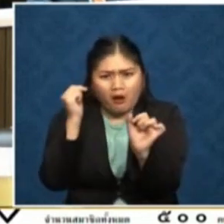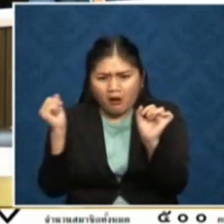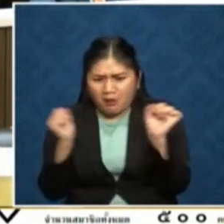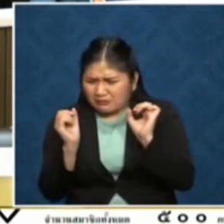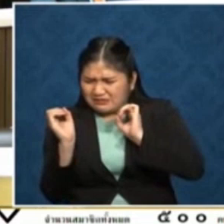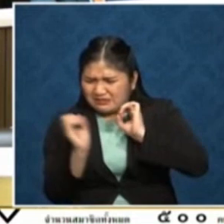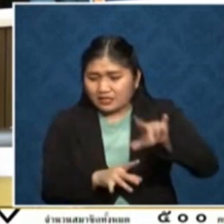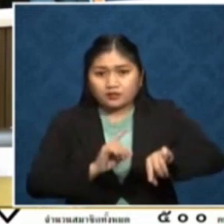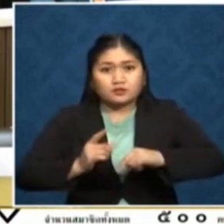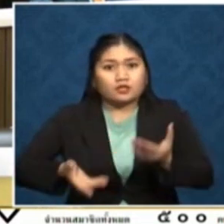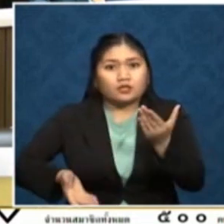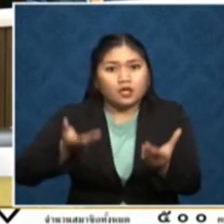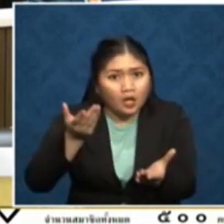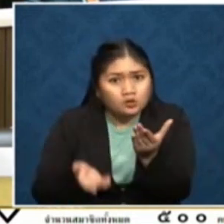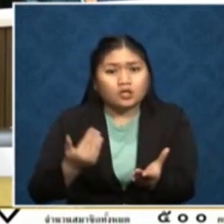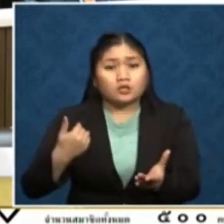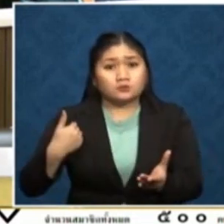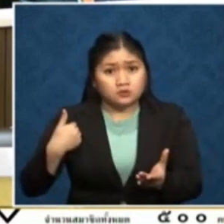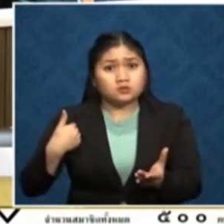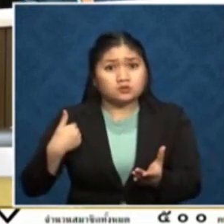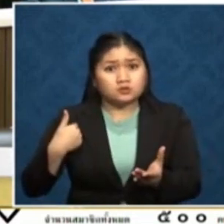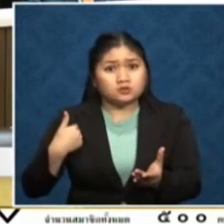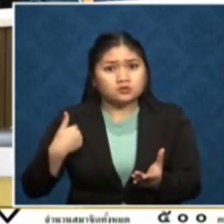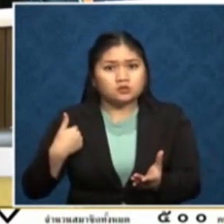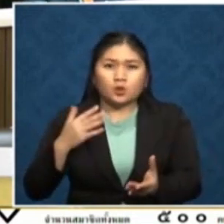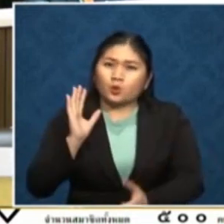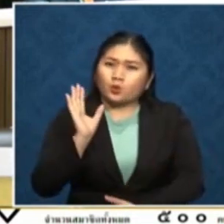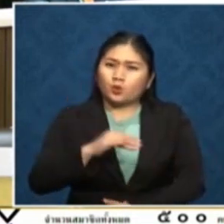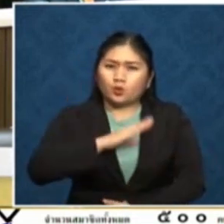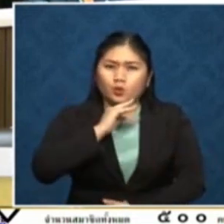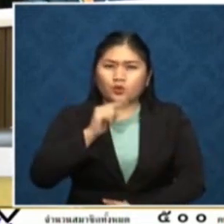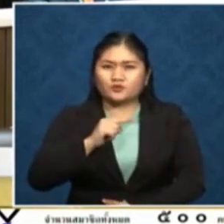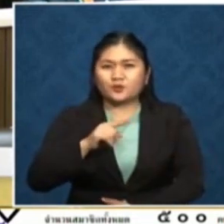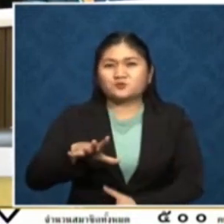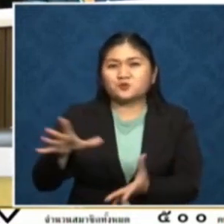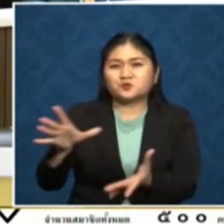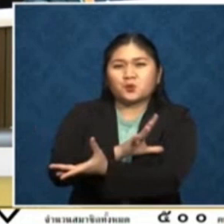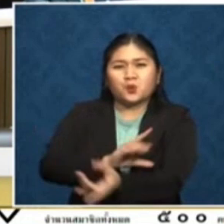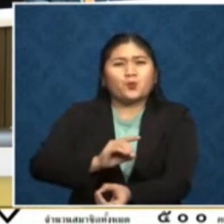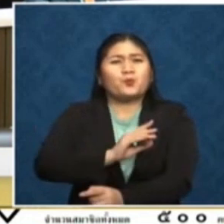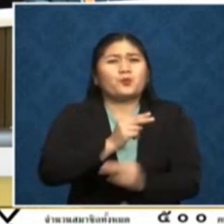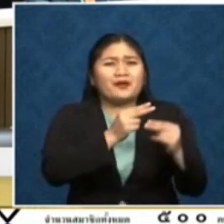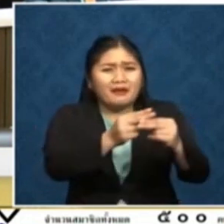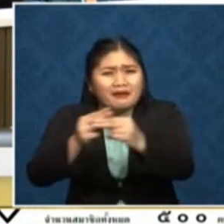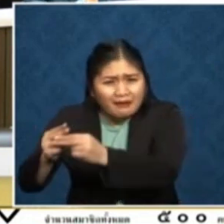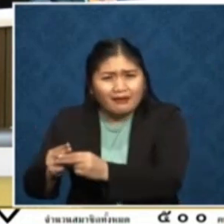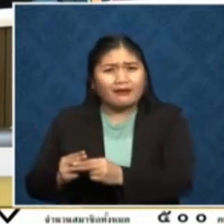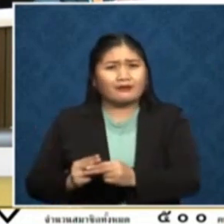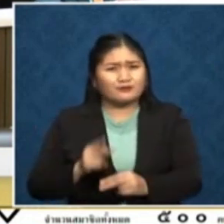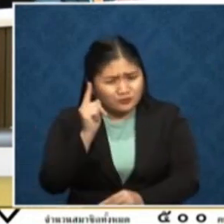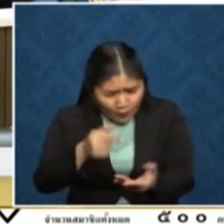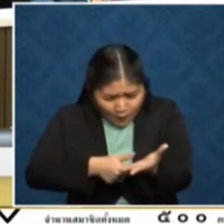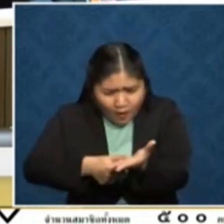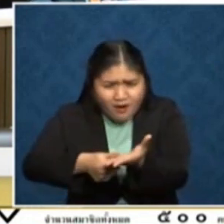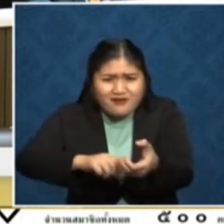ครับอีกสาเหตุหนึ่งที่คนมักต่อต้านการเปลี่ยนคำนำหน้านามให้ตรงกับอัตลักษณ์ทางเพศก็คือมาจากการความเกลียดกลัวบุคคลข้ามเพศนั่นเองครับ